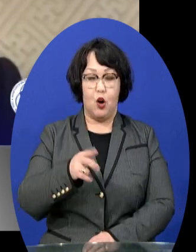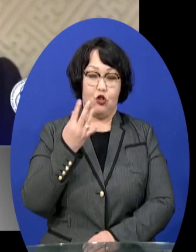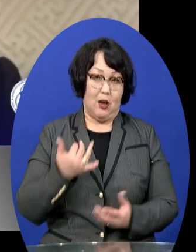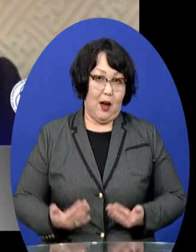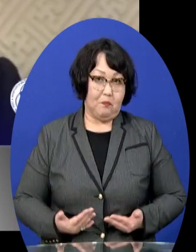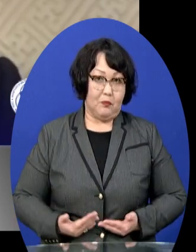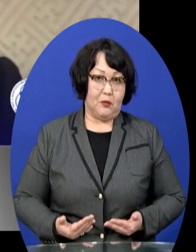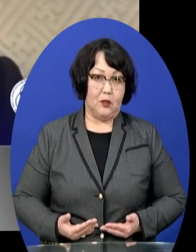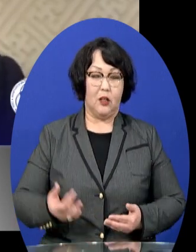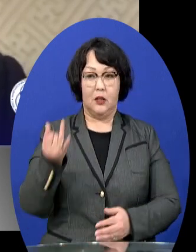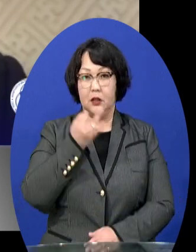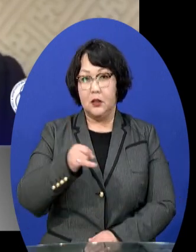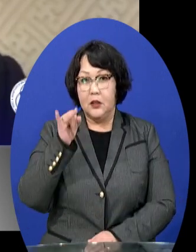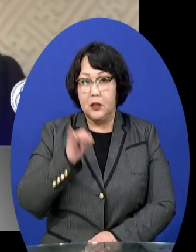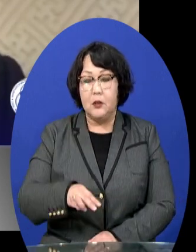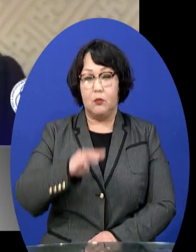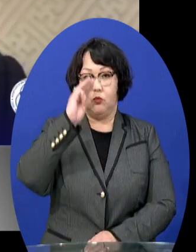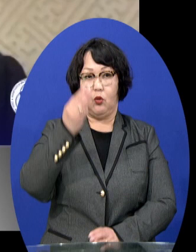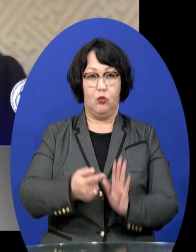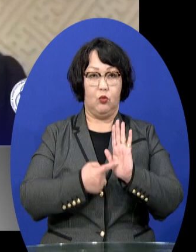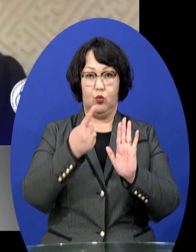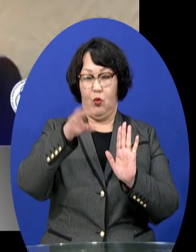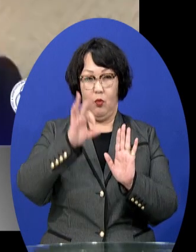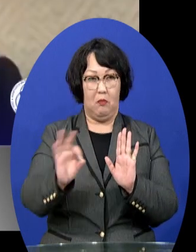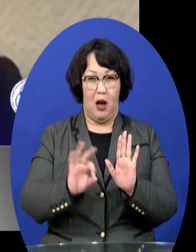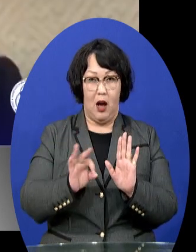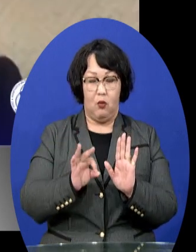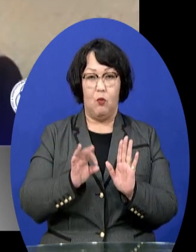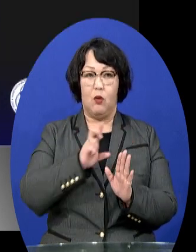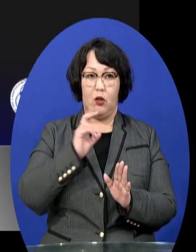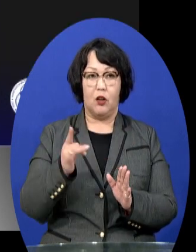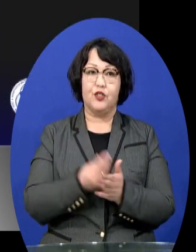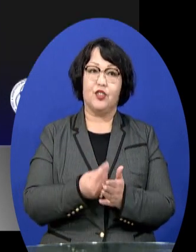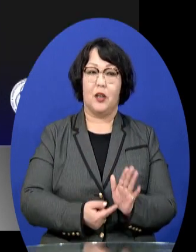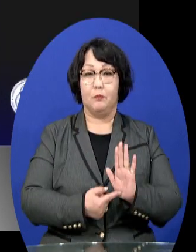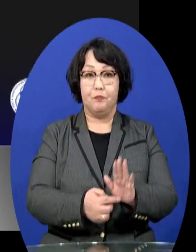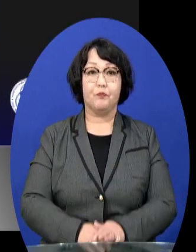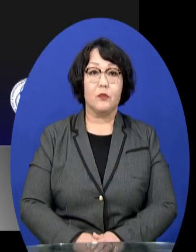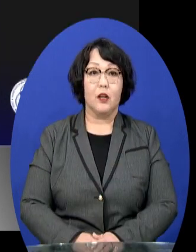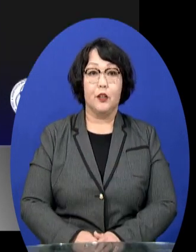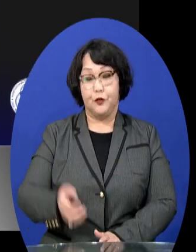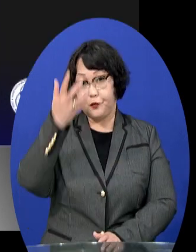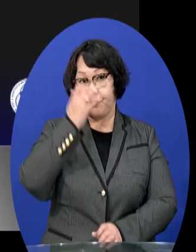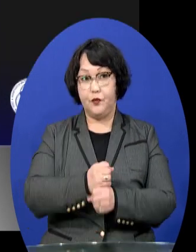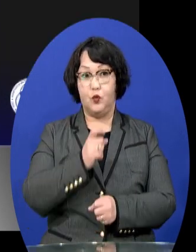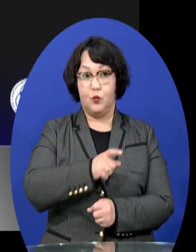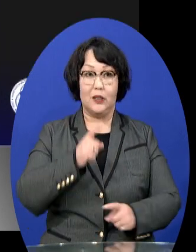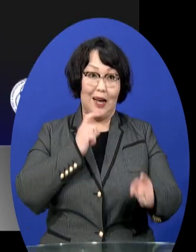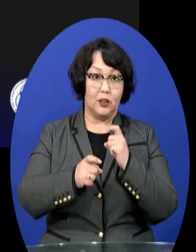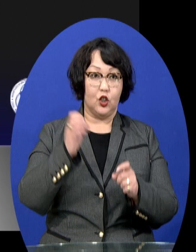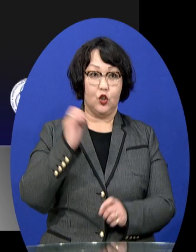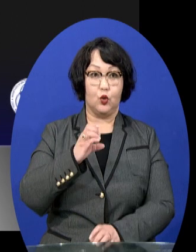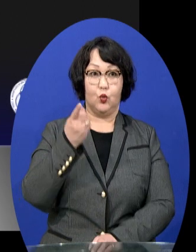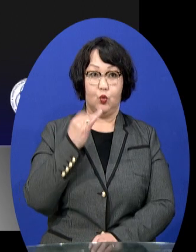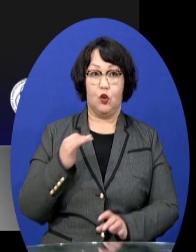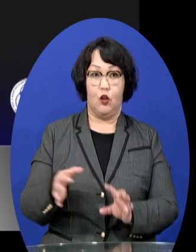байдлыг одоо бүрэн бид тодорхойлогдсон болж байгаа ийм зүйл байгаа учраас энийг жишээ болгож байна гэж. Төрийн албан хаагчид харилцаа ёс зүгээс эхлээд анхаарч